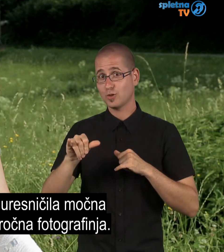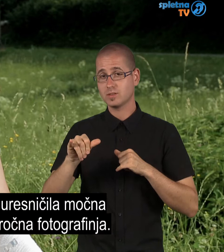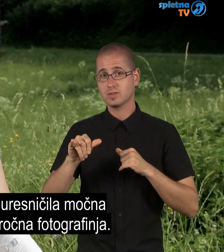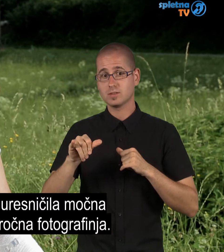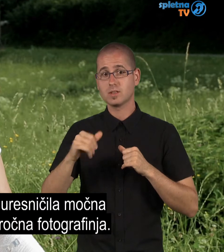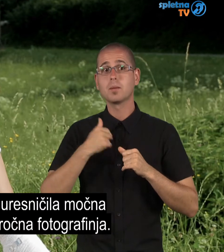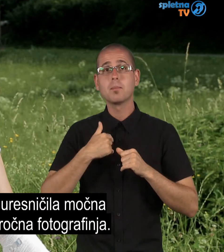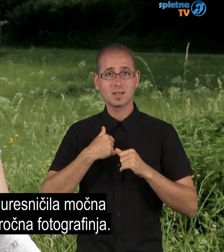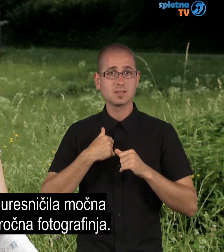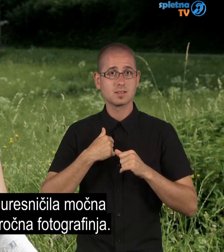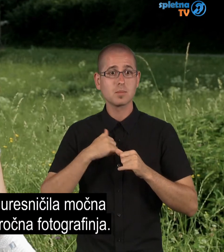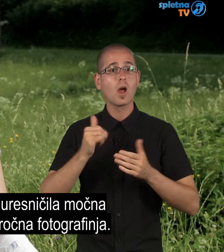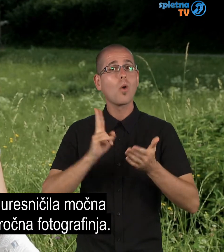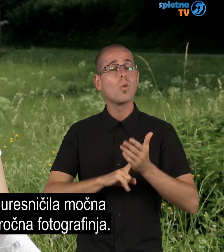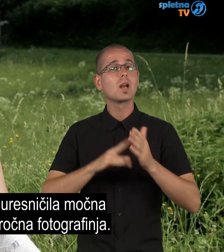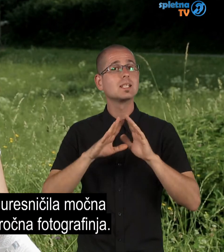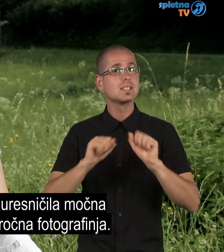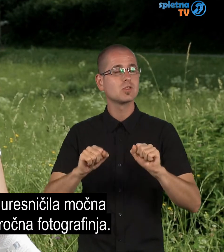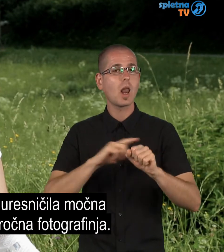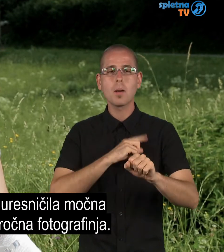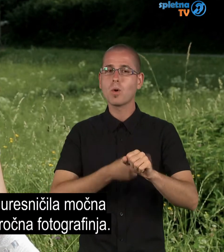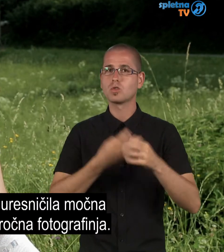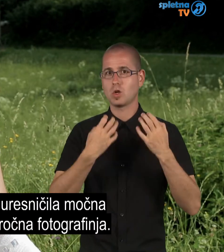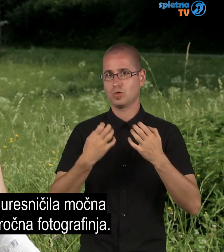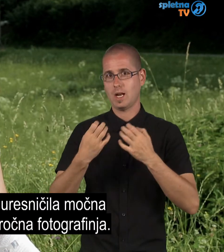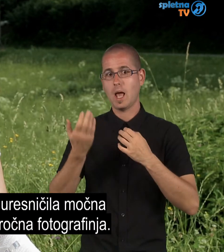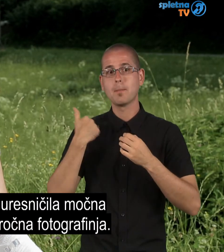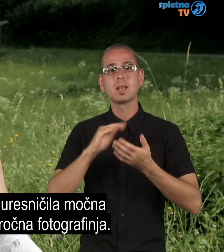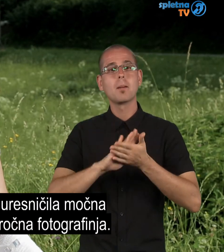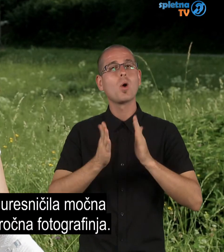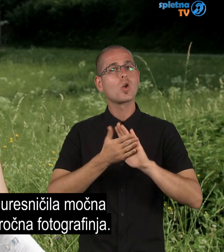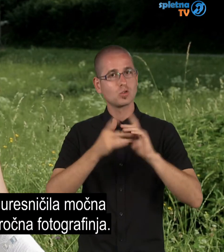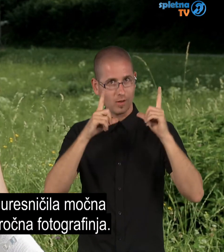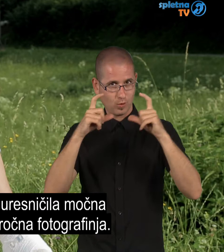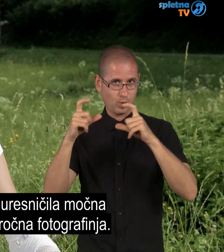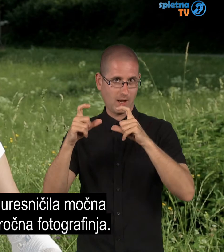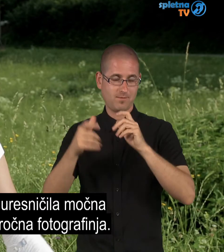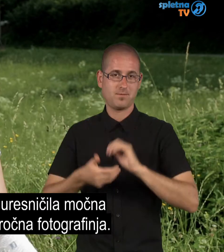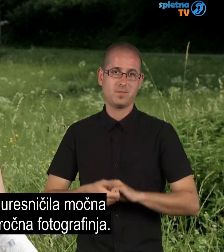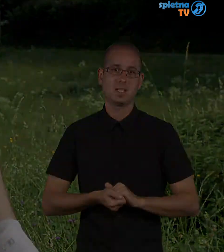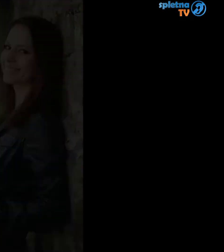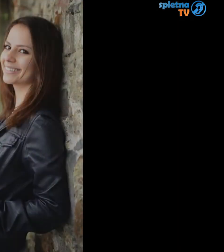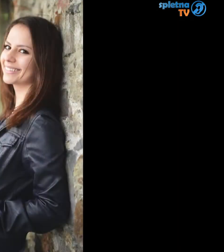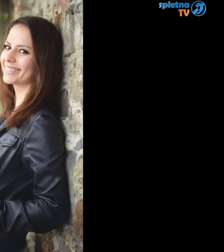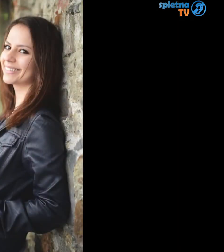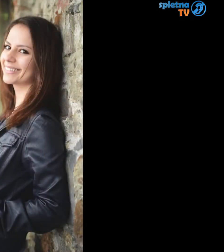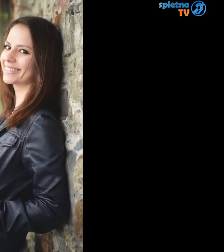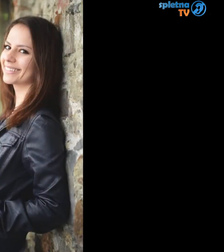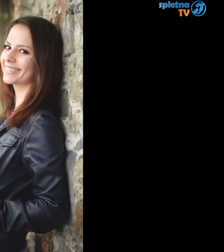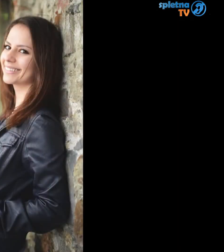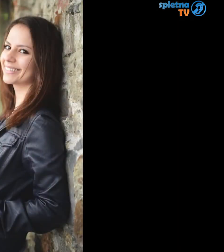Letos pa se mi je uresničila močna želja biti poročni fotograf.